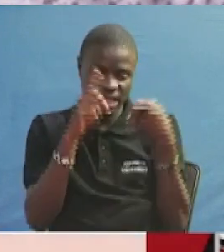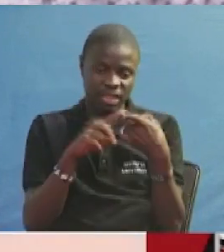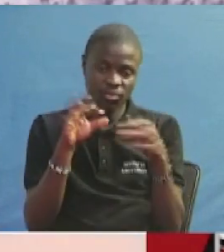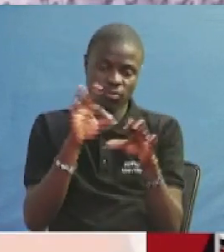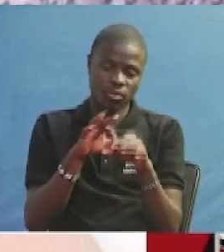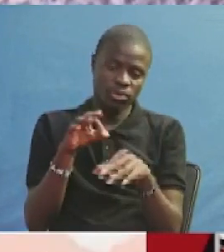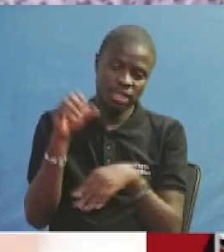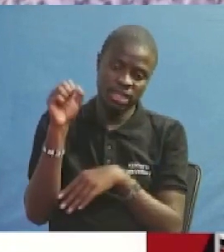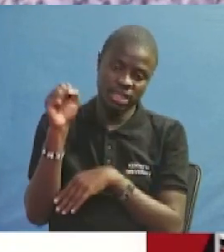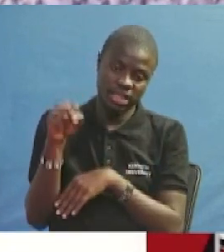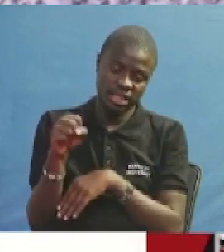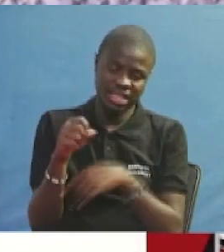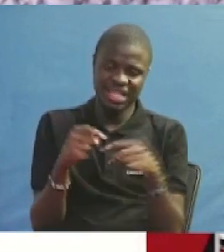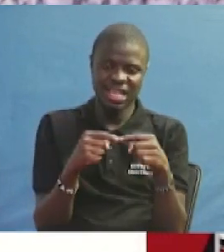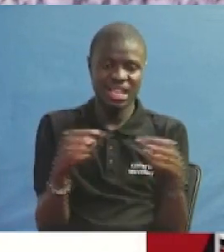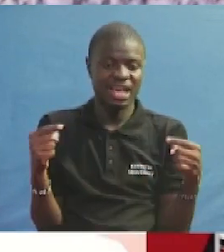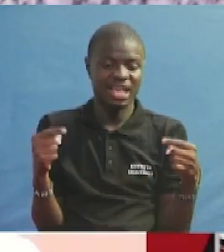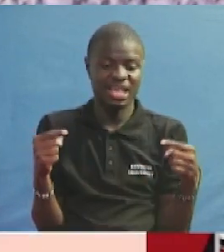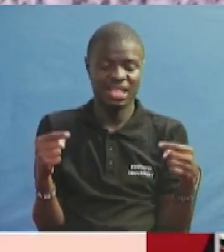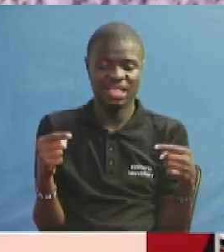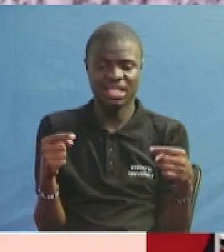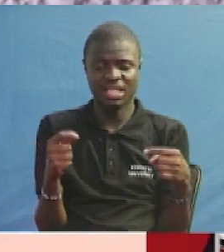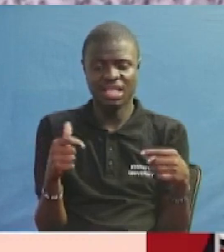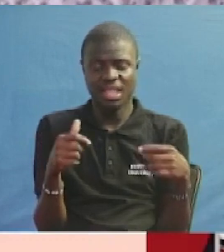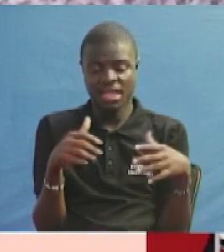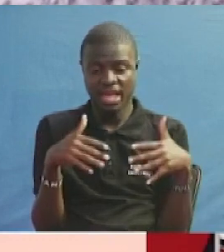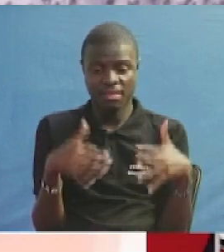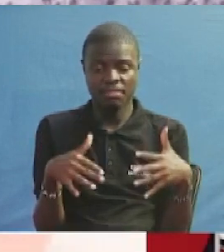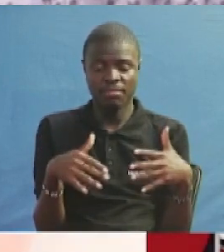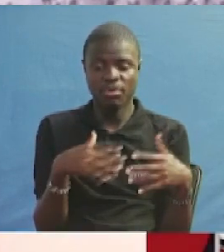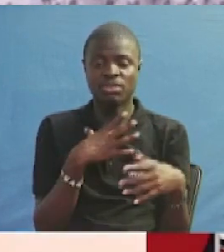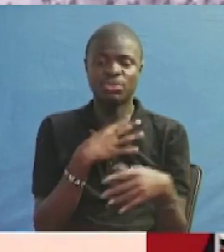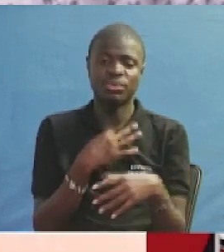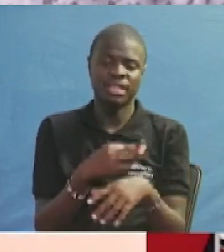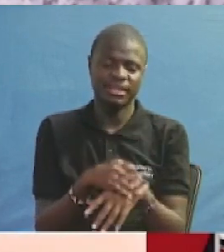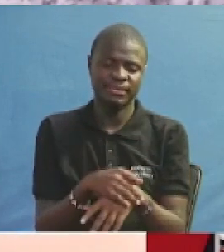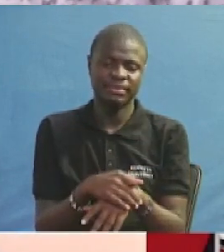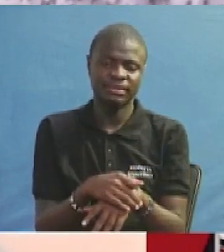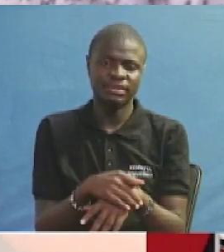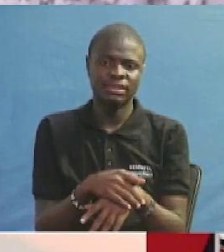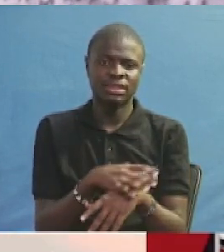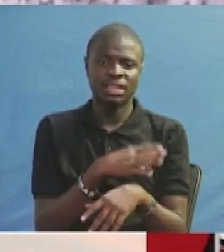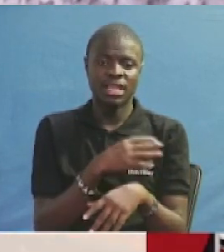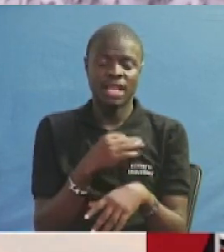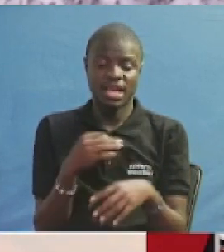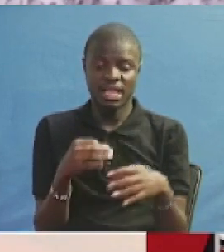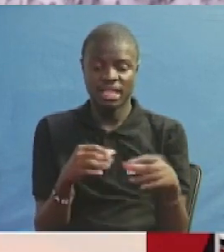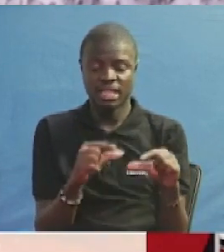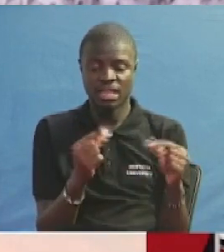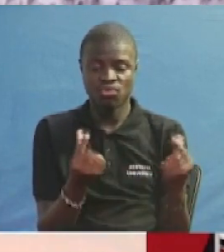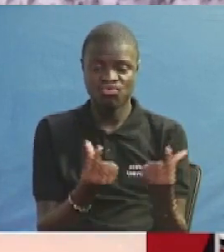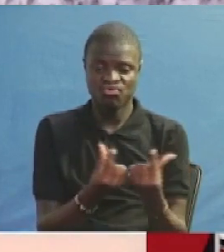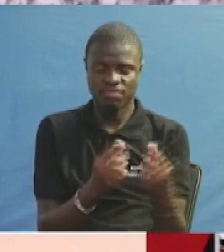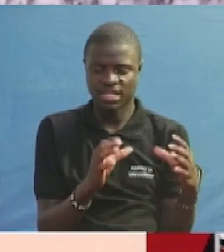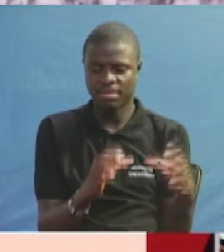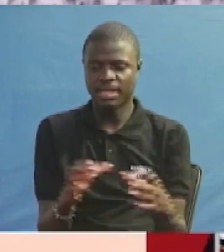yes against their people's wishes. And as a coalition or as a